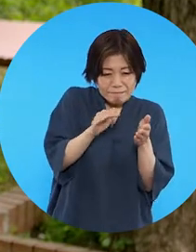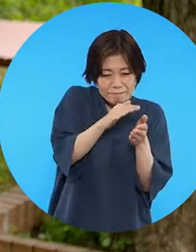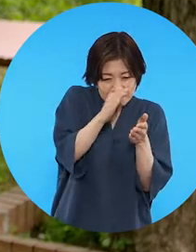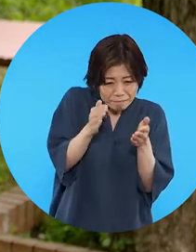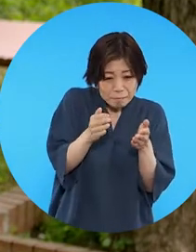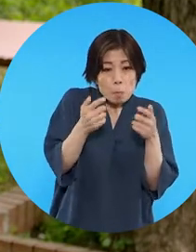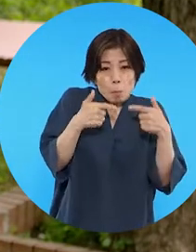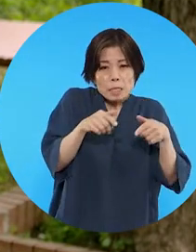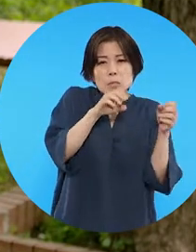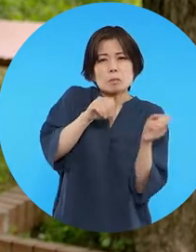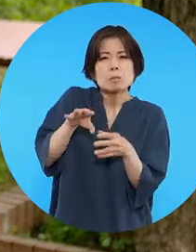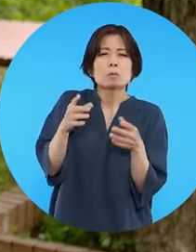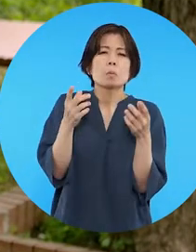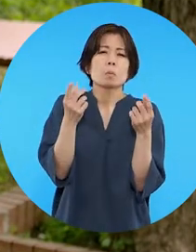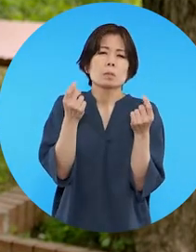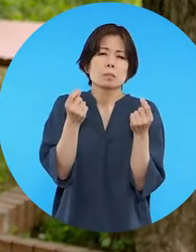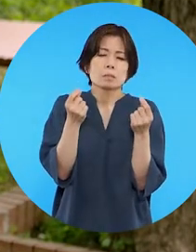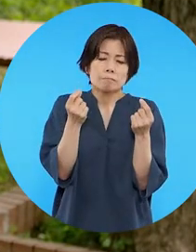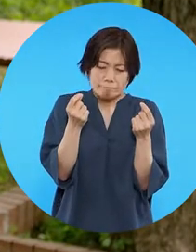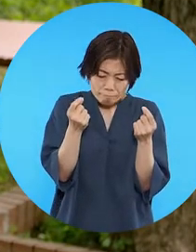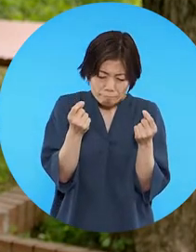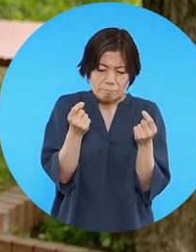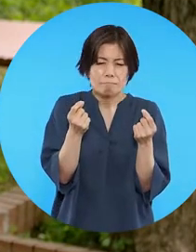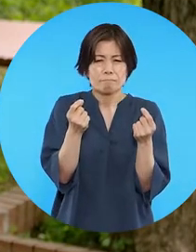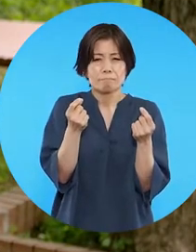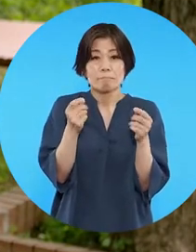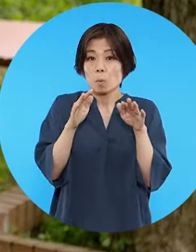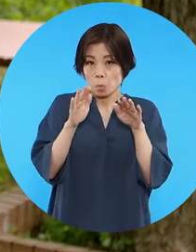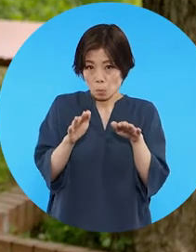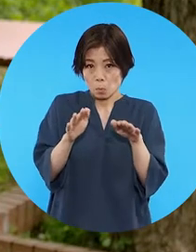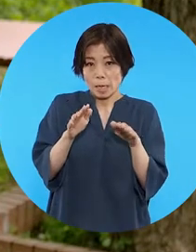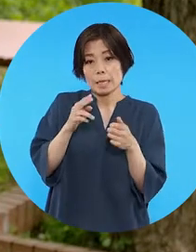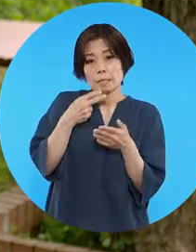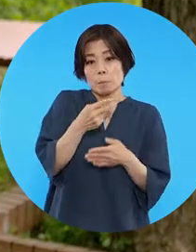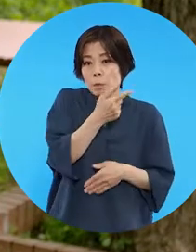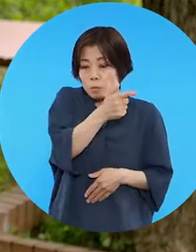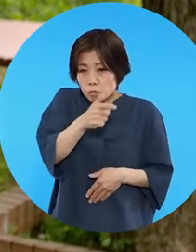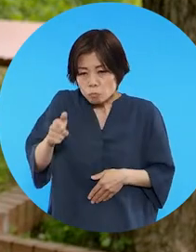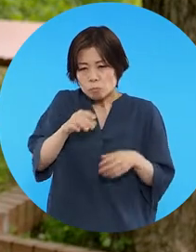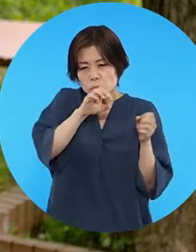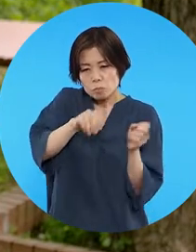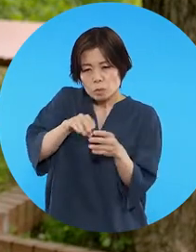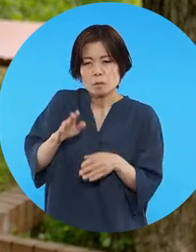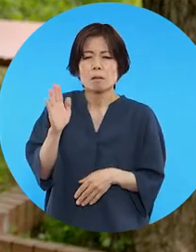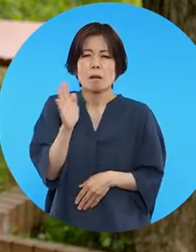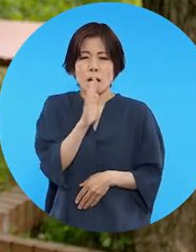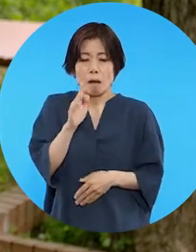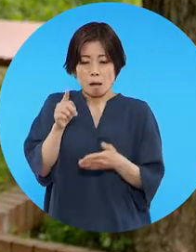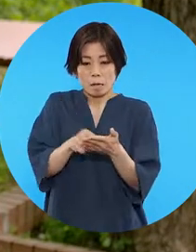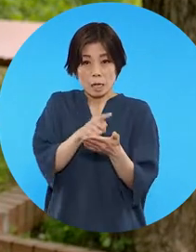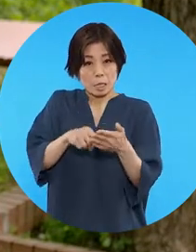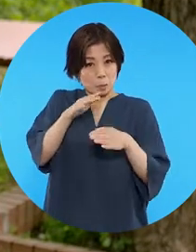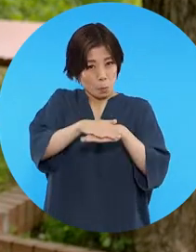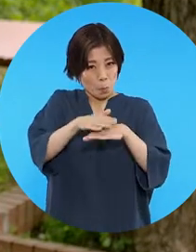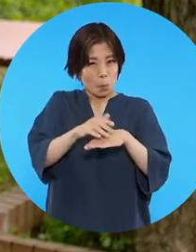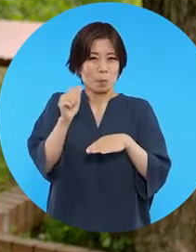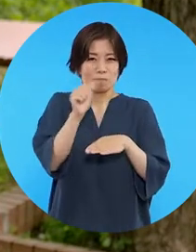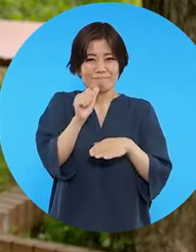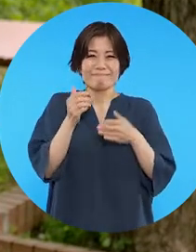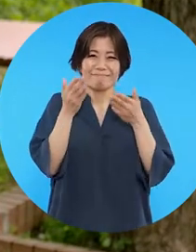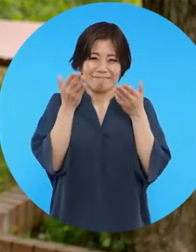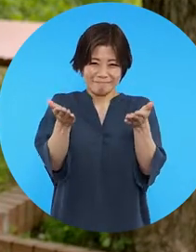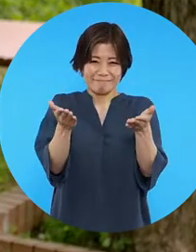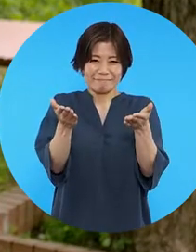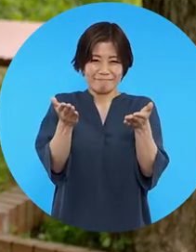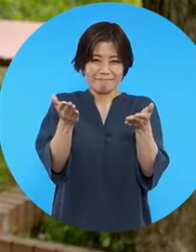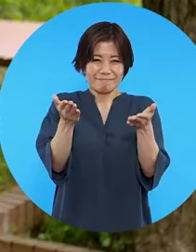みんなが毎日捨ててしまっていることになるんです。もったいないですね。今回は食品ロスを減らす取り組みを紹介